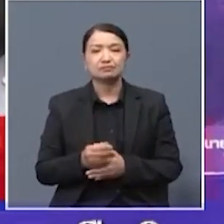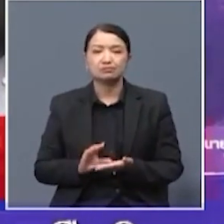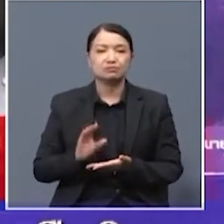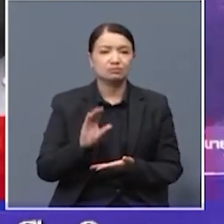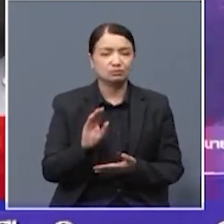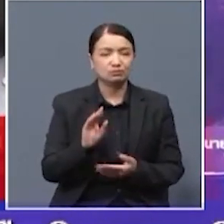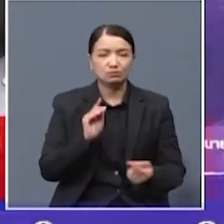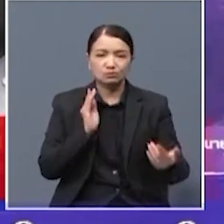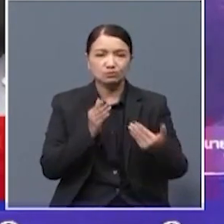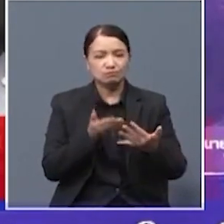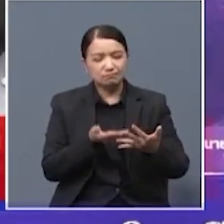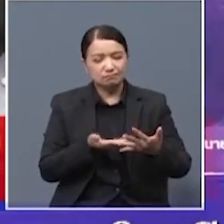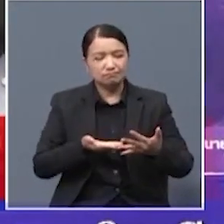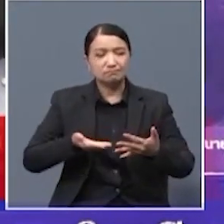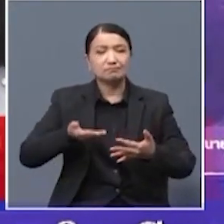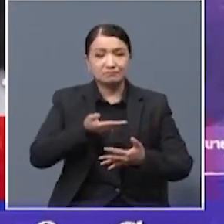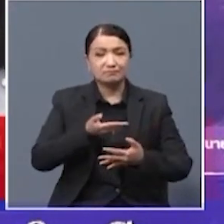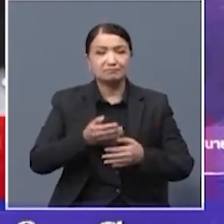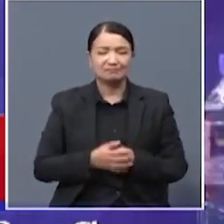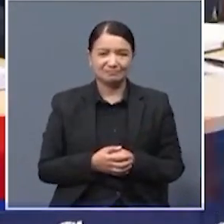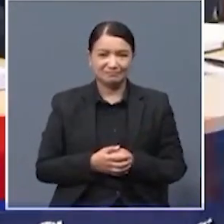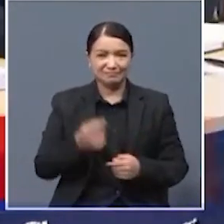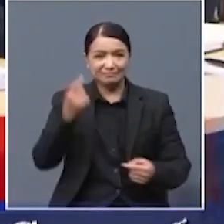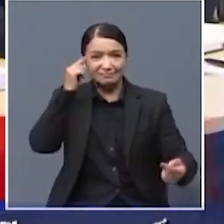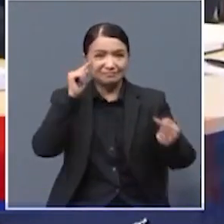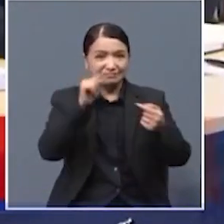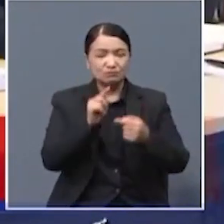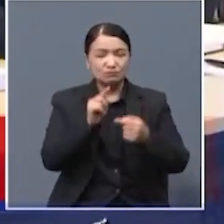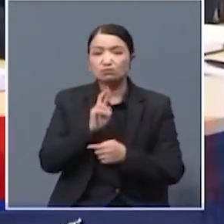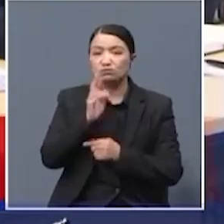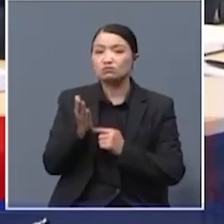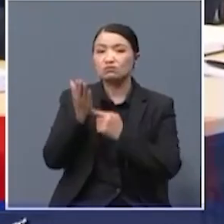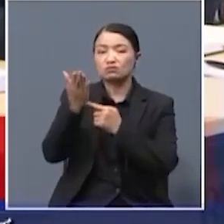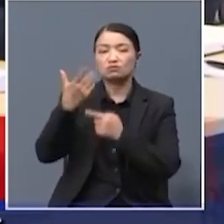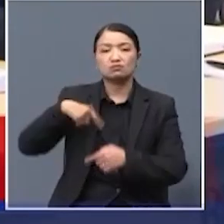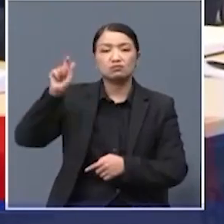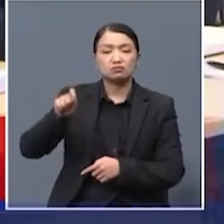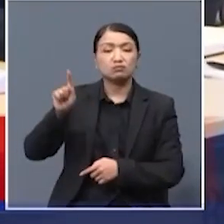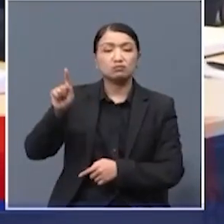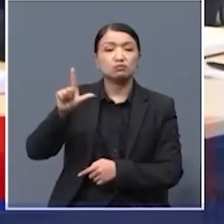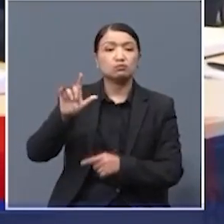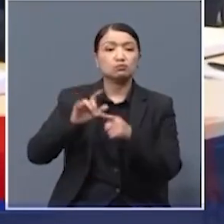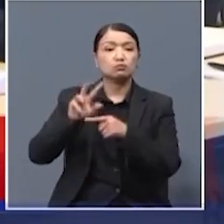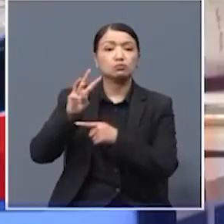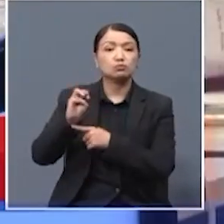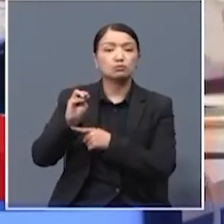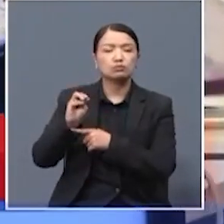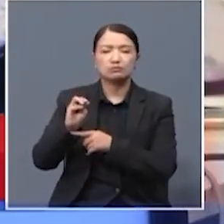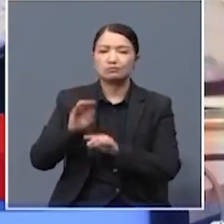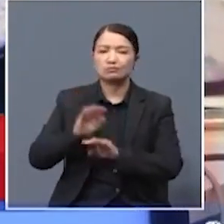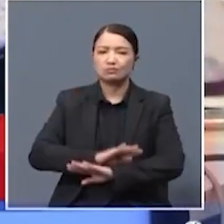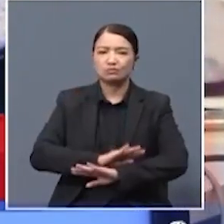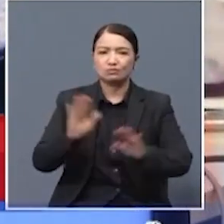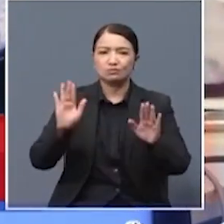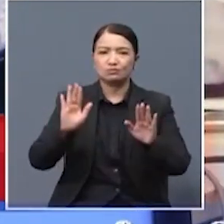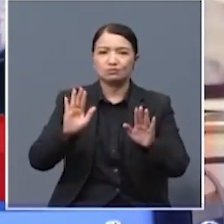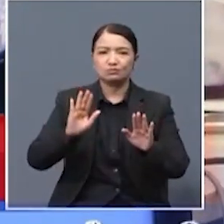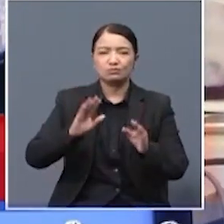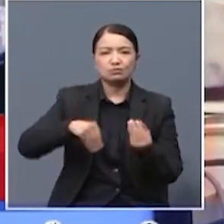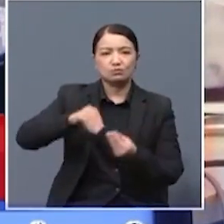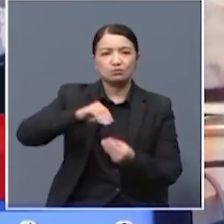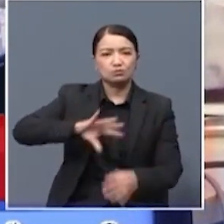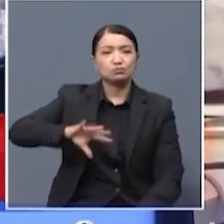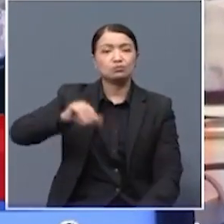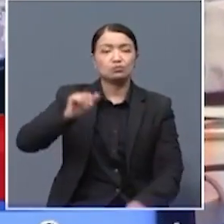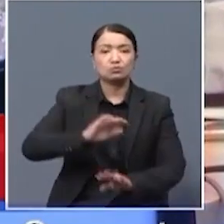แบบเฉพาะเจาะจงตามลำดับนะครับเพื่อมุ่งสู่การยื่นคำร้องต่อศาลล้มละลายกลางเพื่อยกเลิกการฟื้นฟูกิจการและหุ้นของ